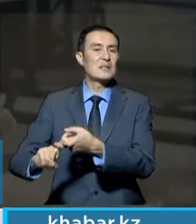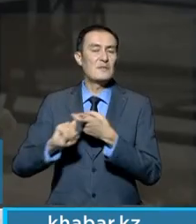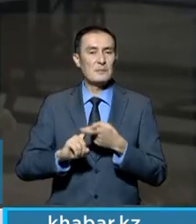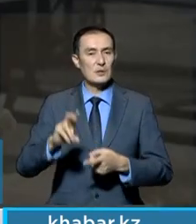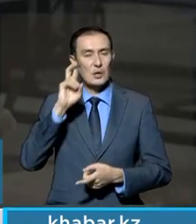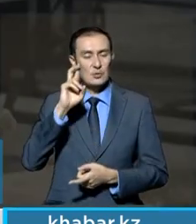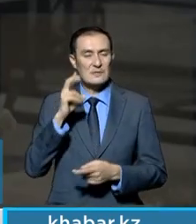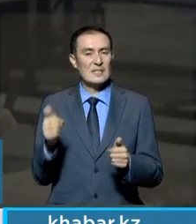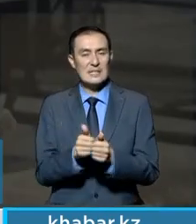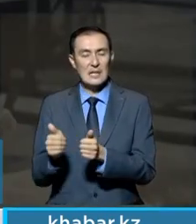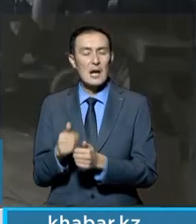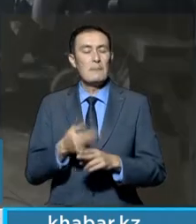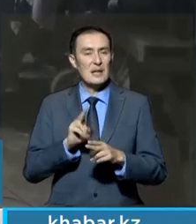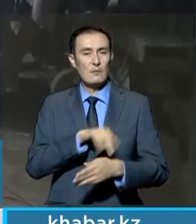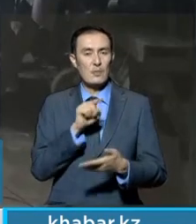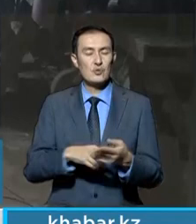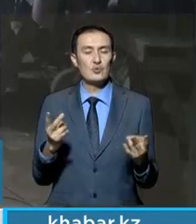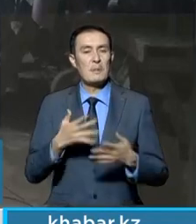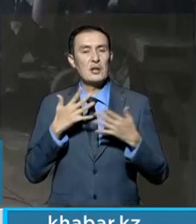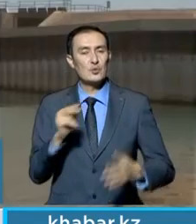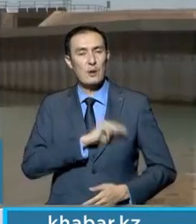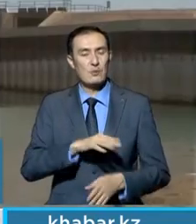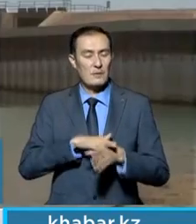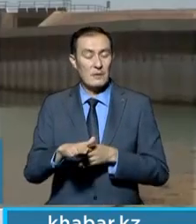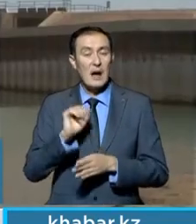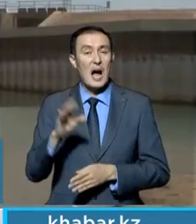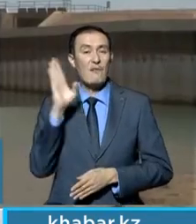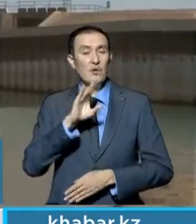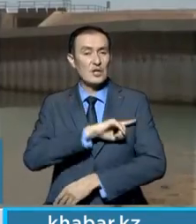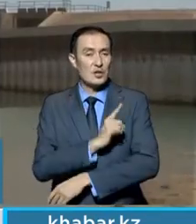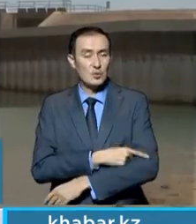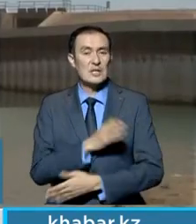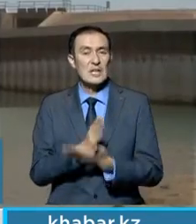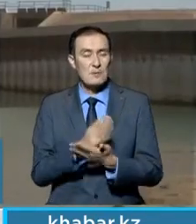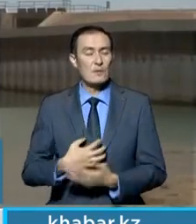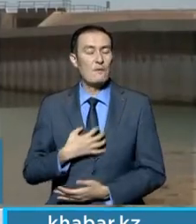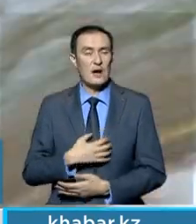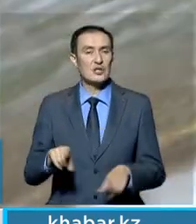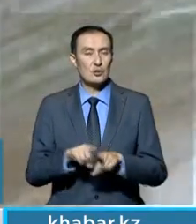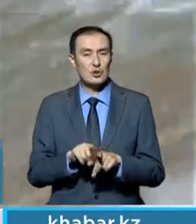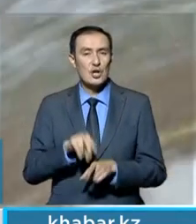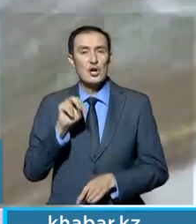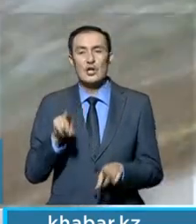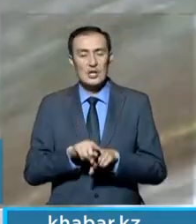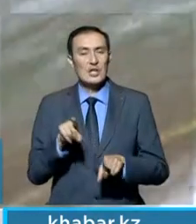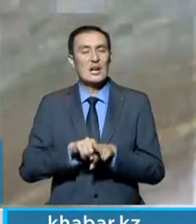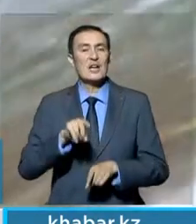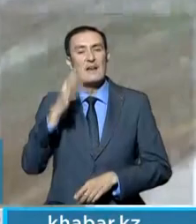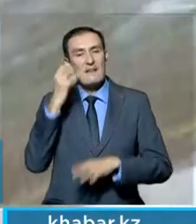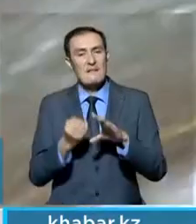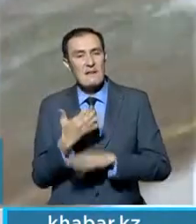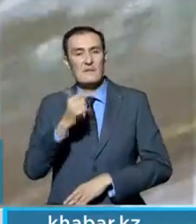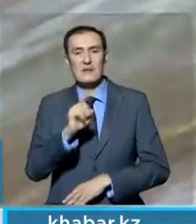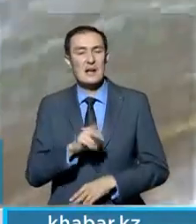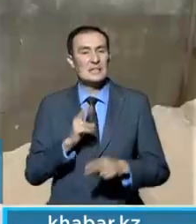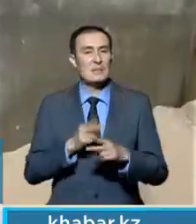соседних стран. Поэтому над этим вопросом нужна большая работа. А водные ресурсы имеют не менее важное значение, чем нефть, газ или металлы.